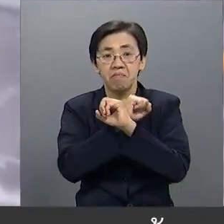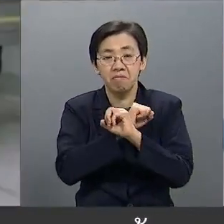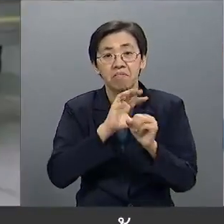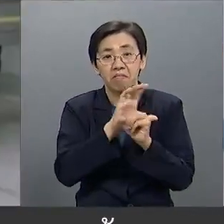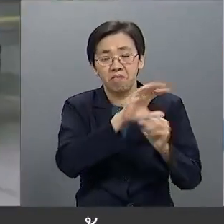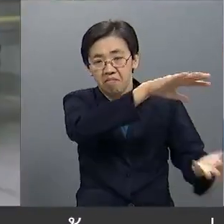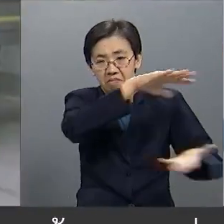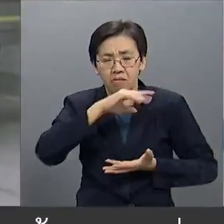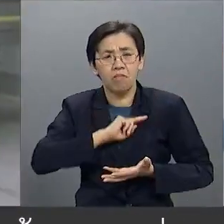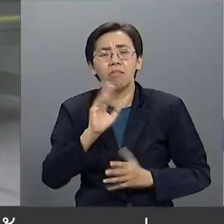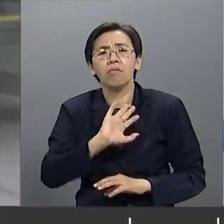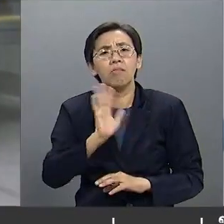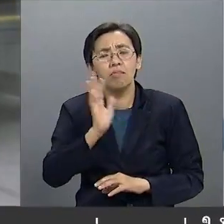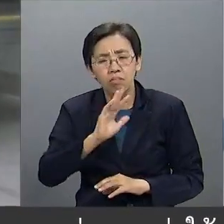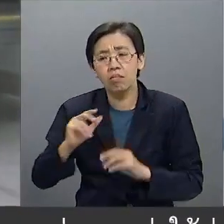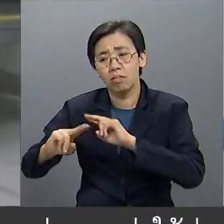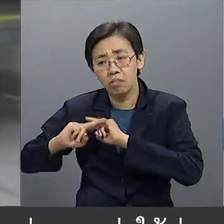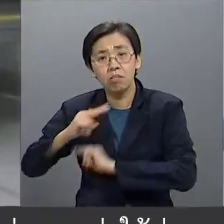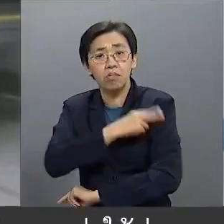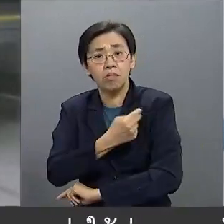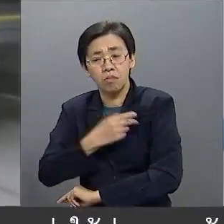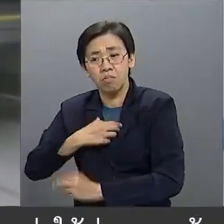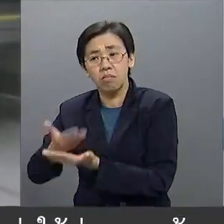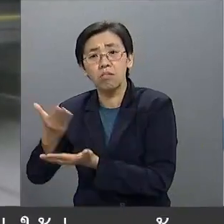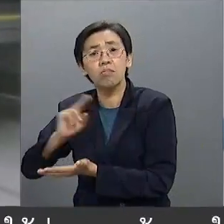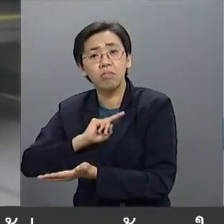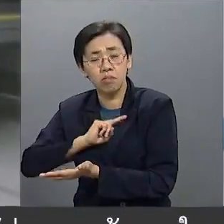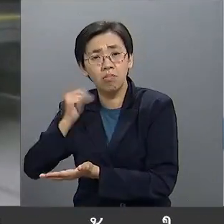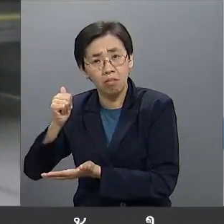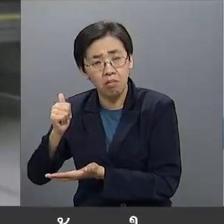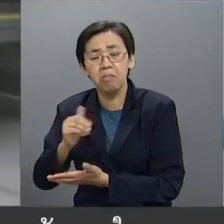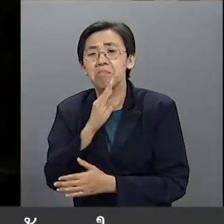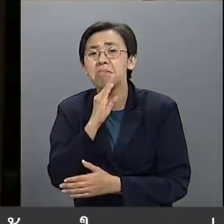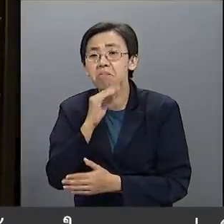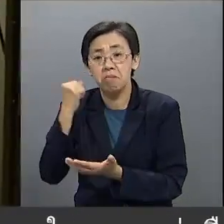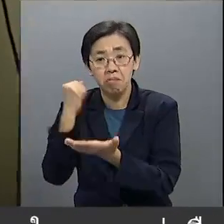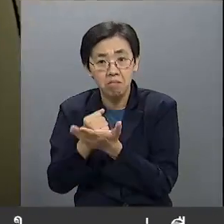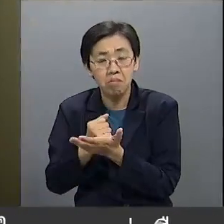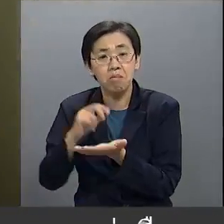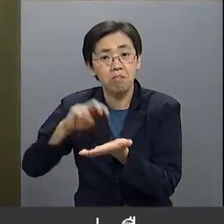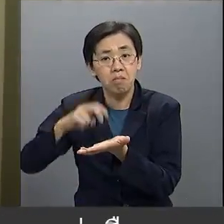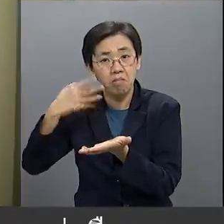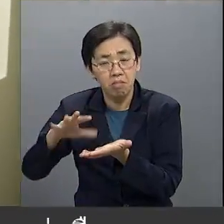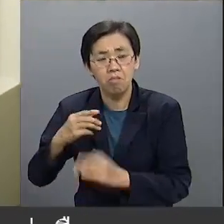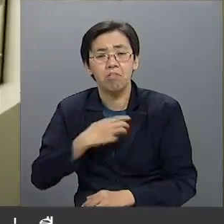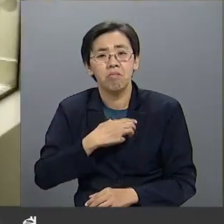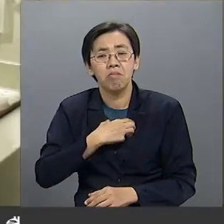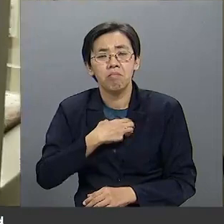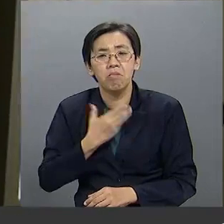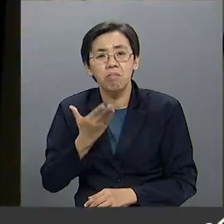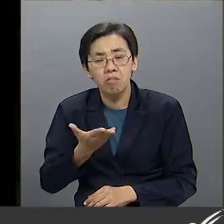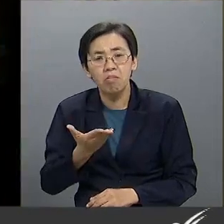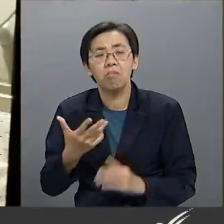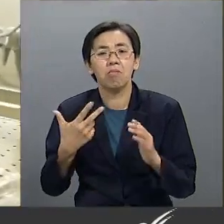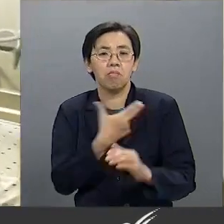นสามารถซื้อวัคซีนที่ได้ขึ้นทะเบียนกับอย.จากผู้รับอนุญาตหรือมาขอเป็นผู้รับอนุญาตขึ้นทะเบียนวัคซีนเ